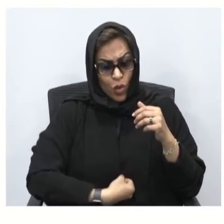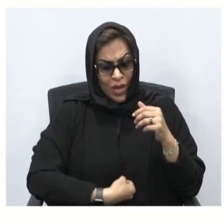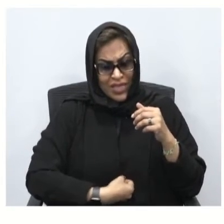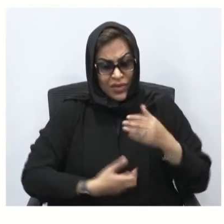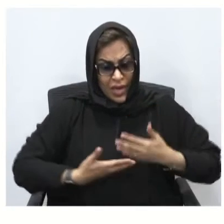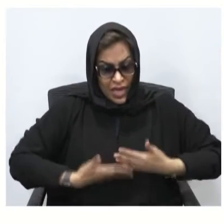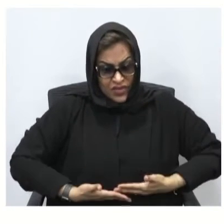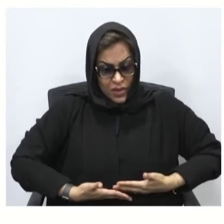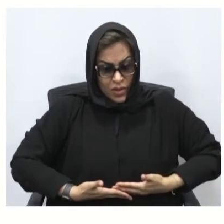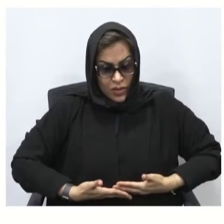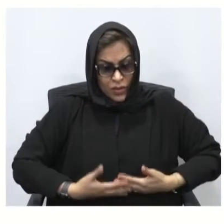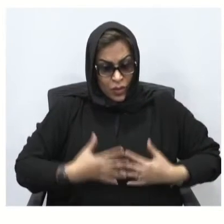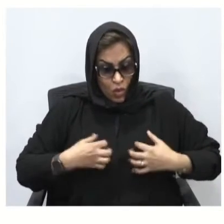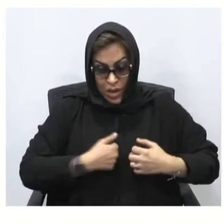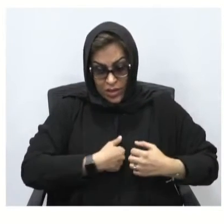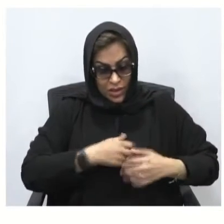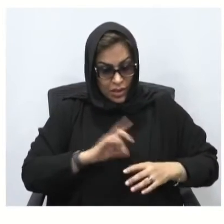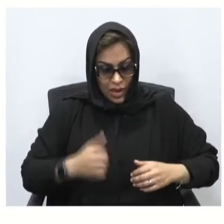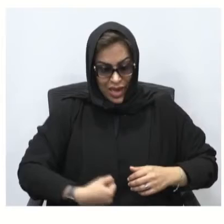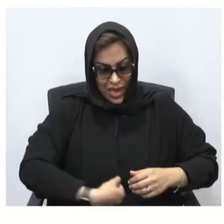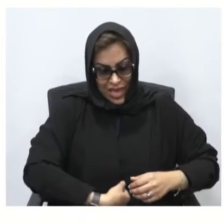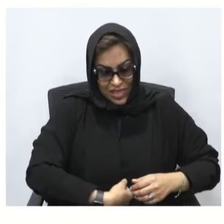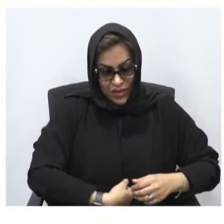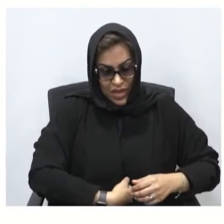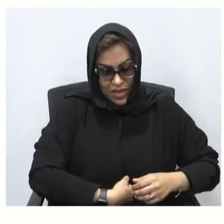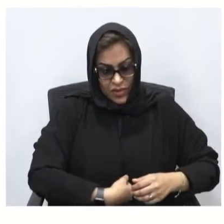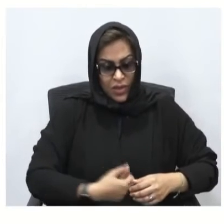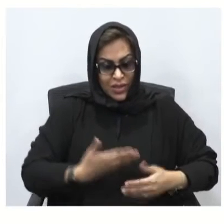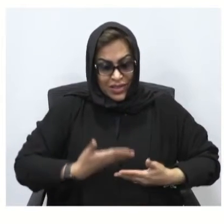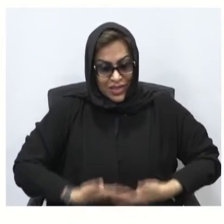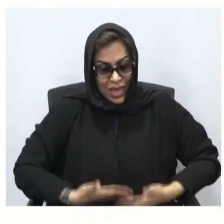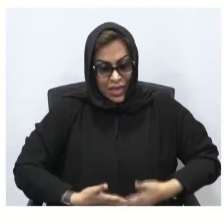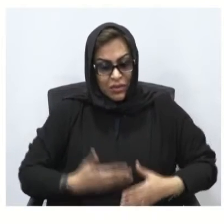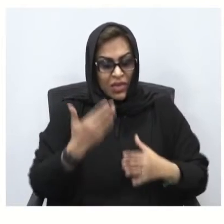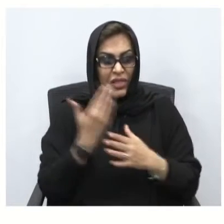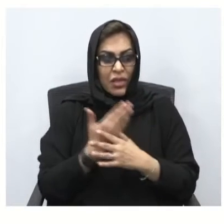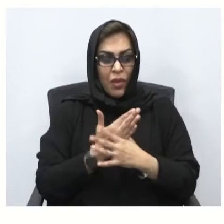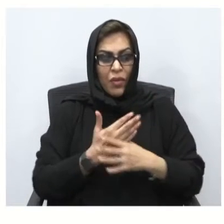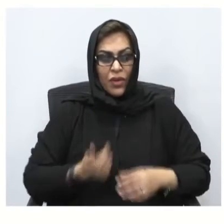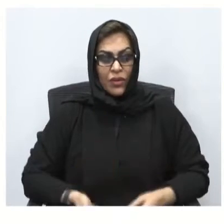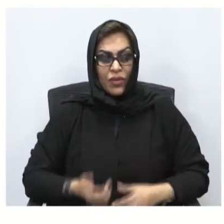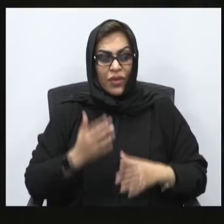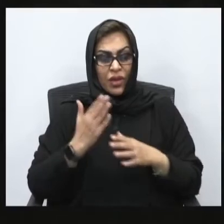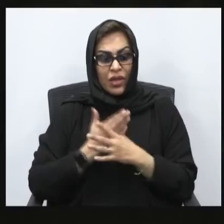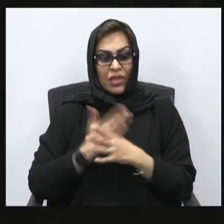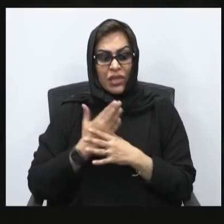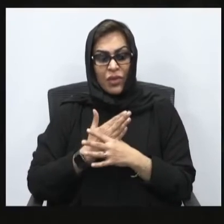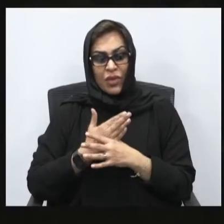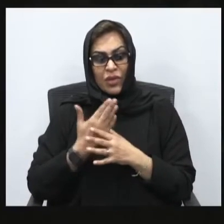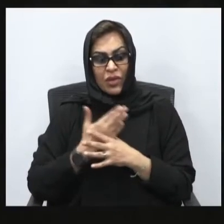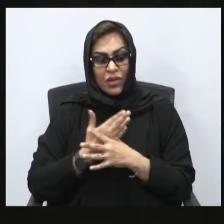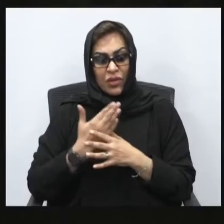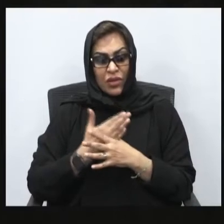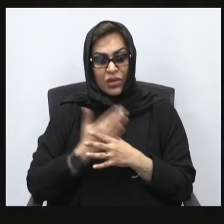الضلوع مو على الصدر اسفل الضلوع ما السبب او لماذا لم